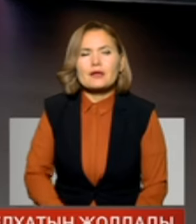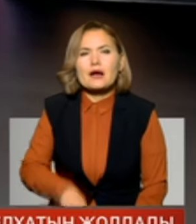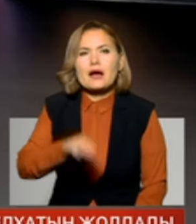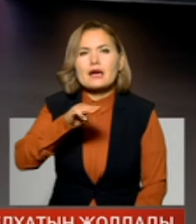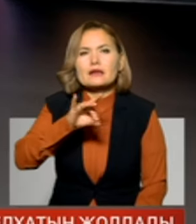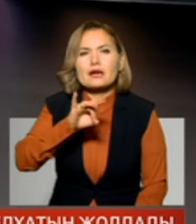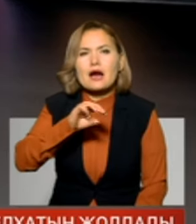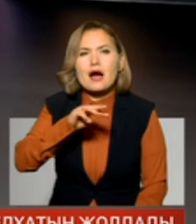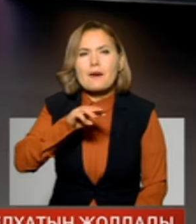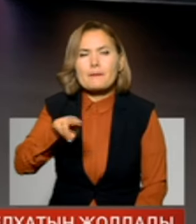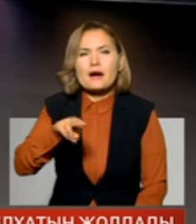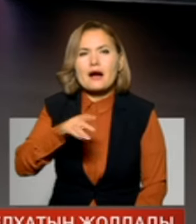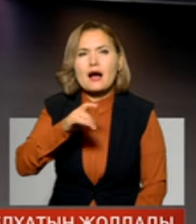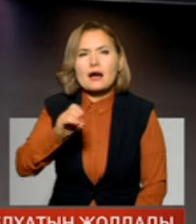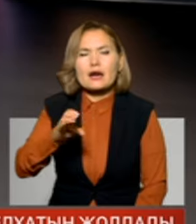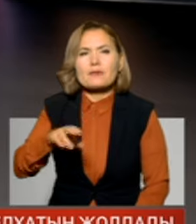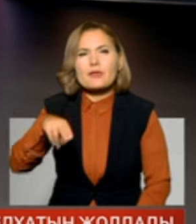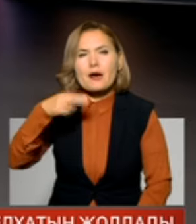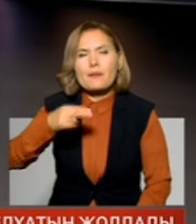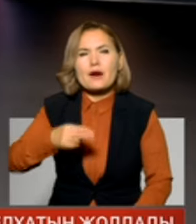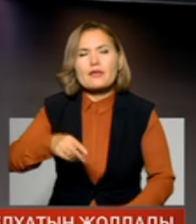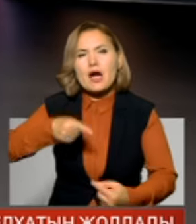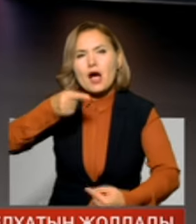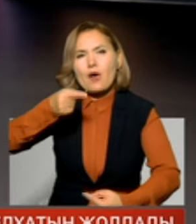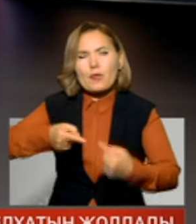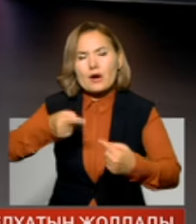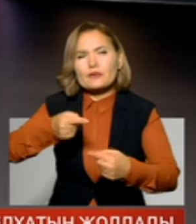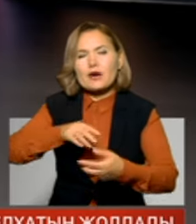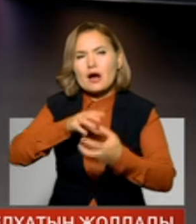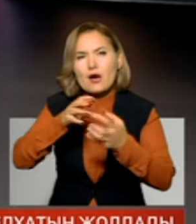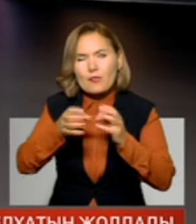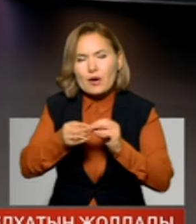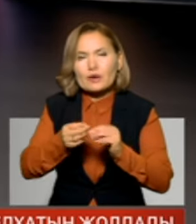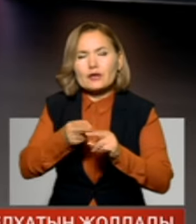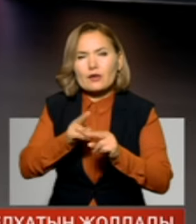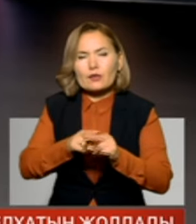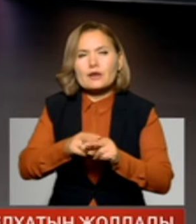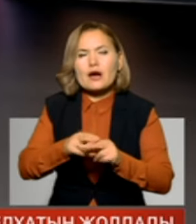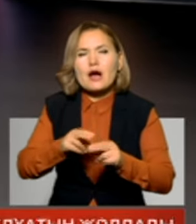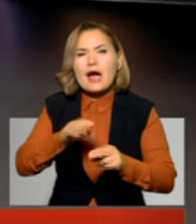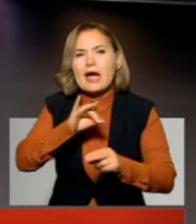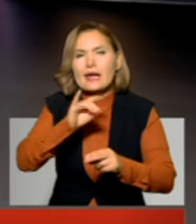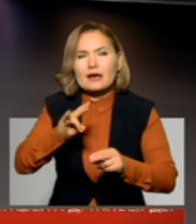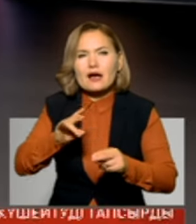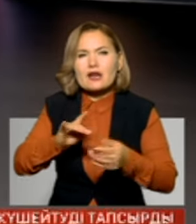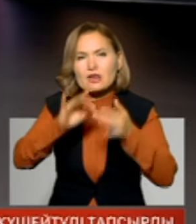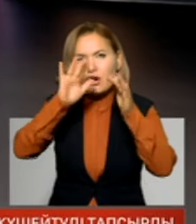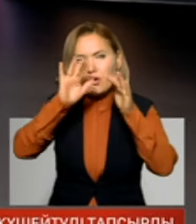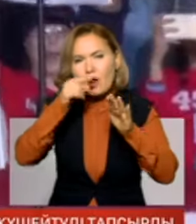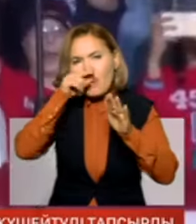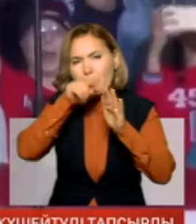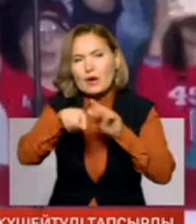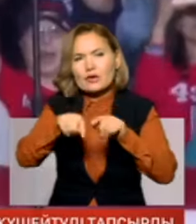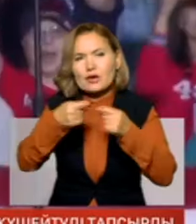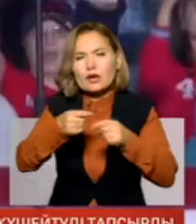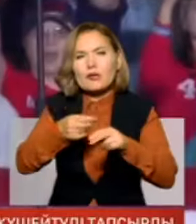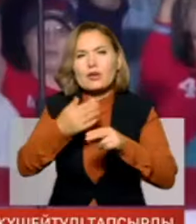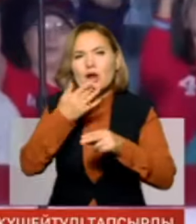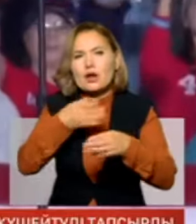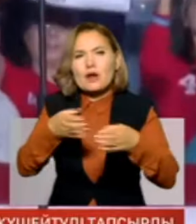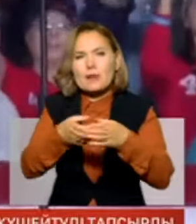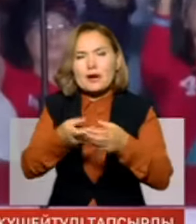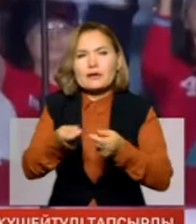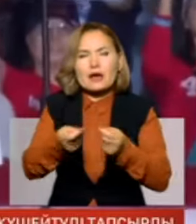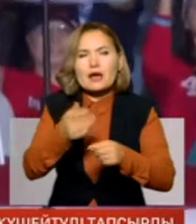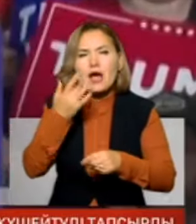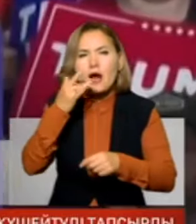Трамп пен Харрис-тің президенттік науқандарына қарсы жасалған кибершабуыл Иранның ісі. АқШ-тың федералдық тергеу бюросы ұлттық барлау директорының